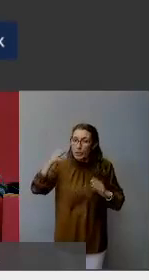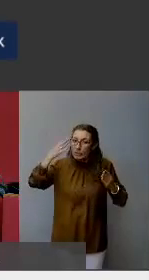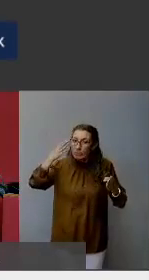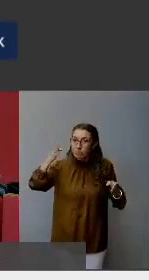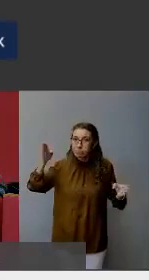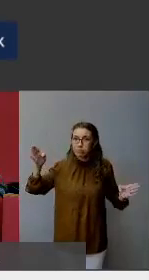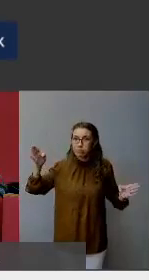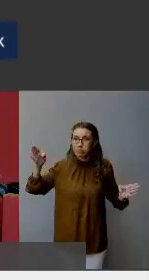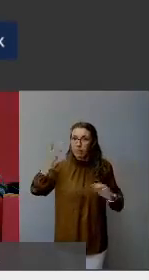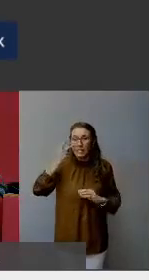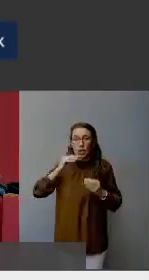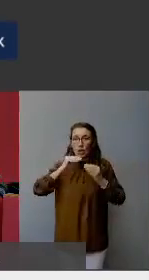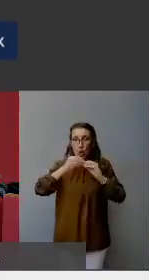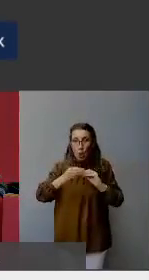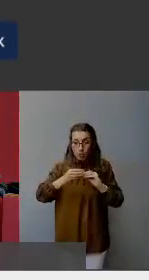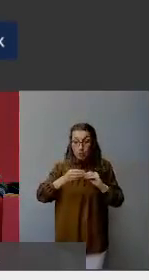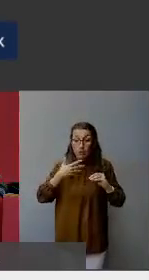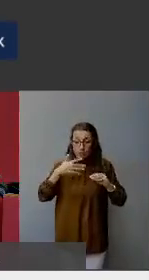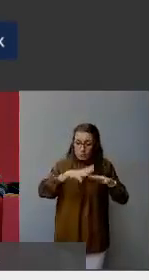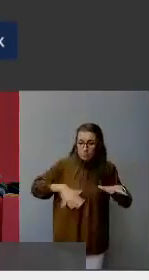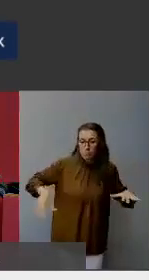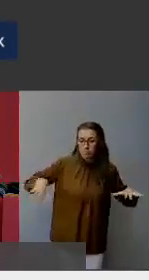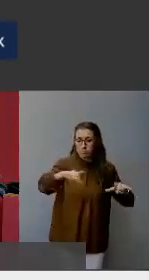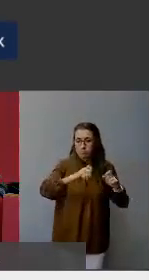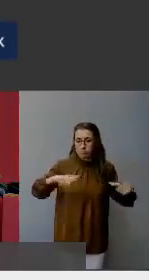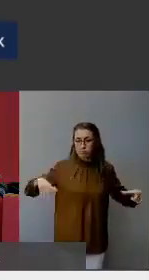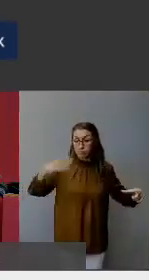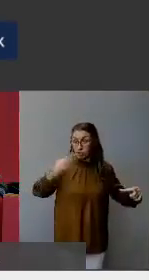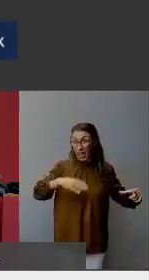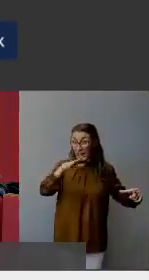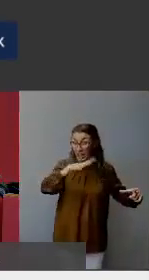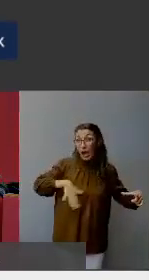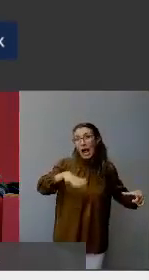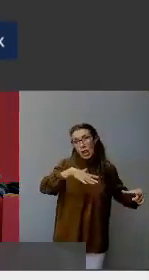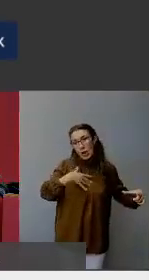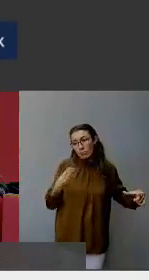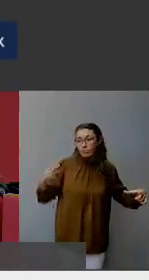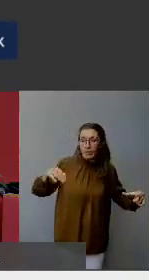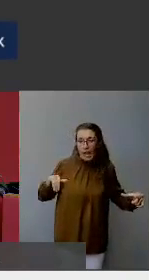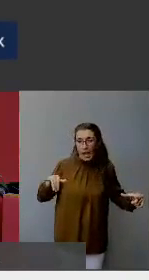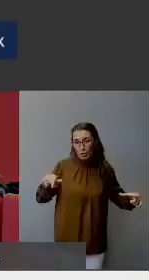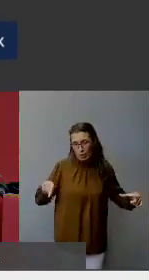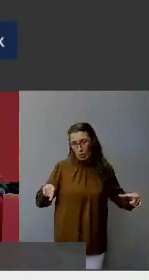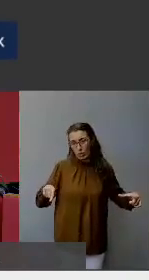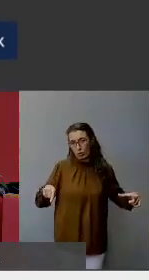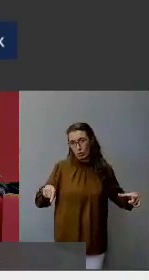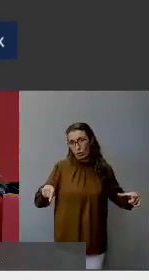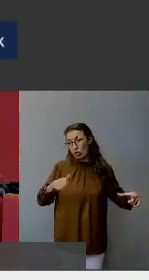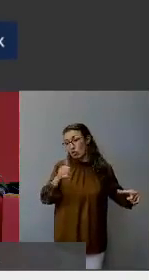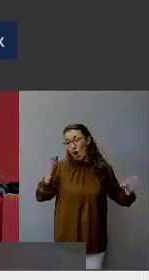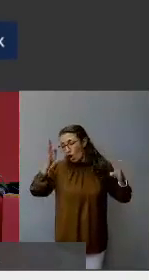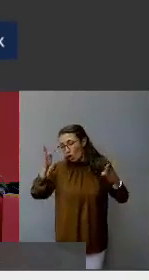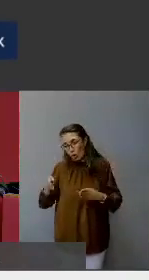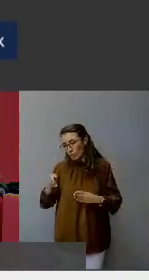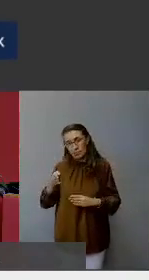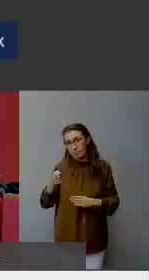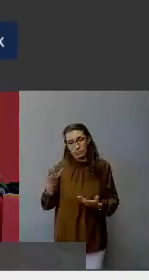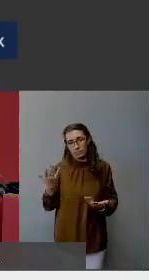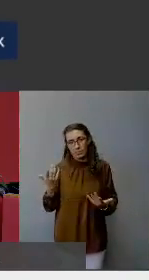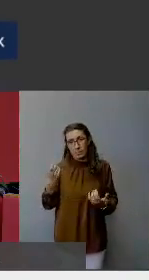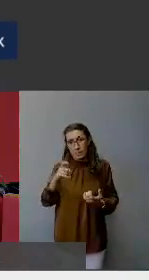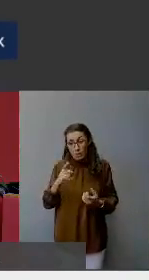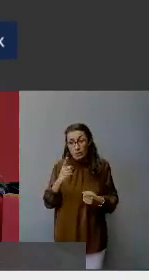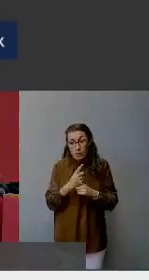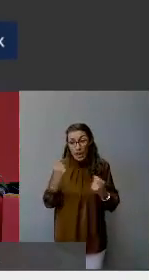essere inserito in un complesso un in discorso più generale e complesso delle attività